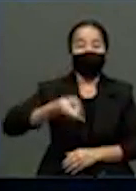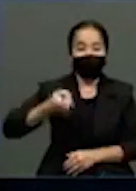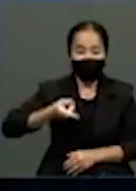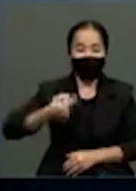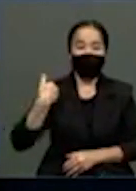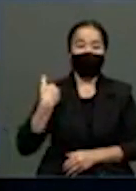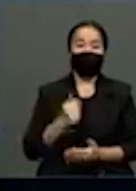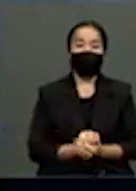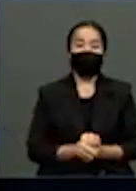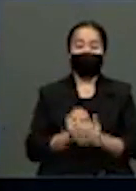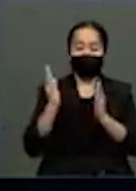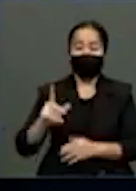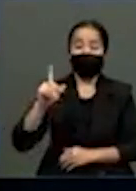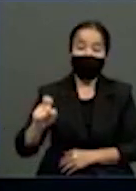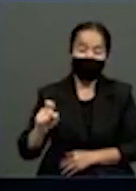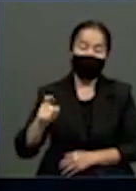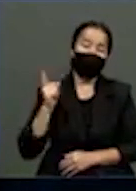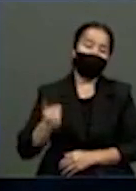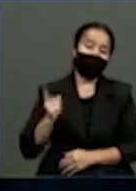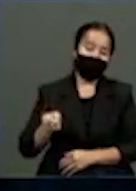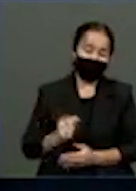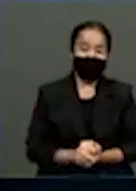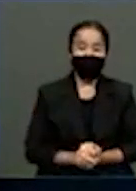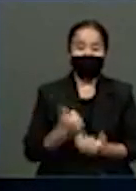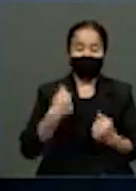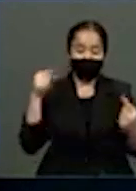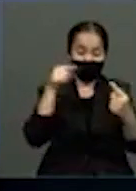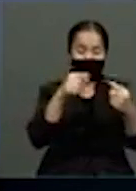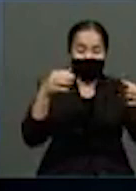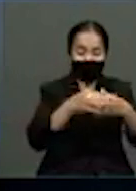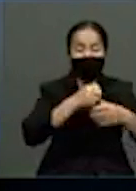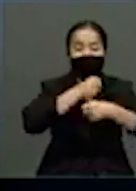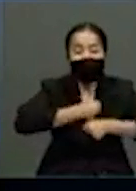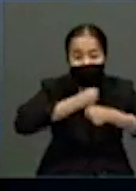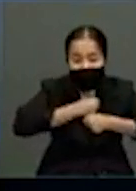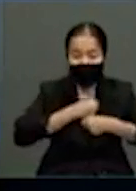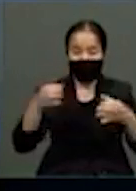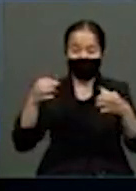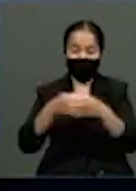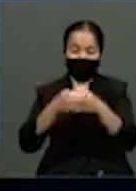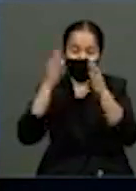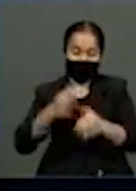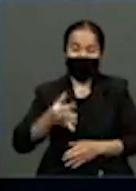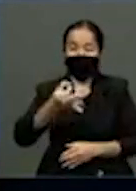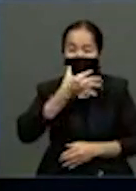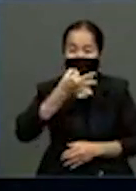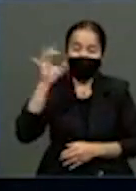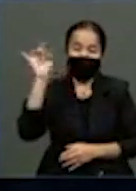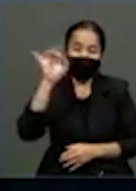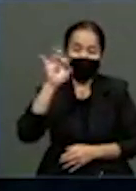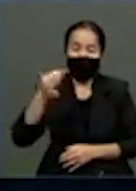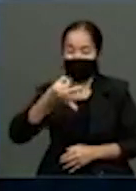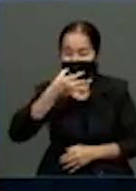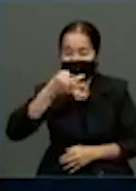2หลักมาตลอดและโดยเฉพาะต้องไปดูที่กลุ่มผู้สูงอายุและผู้ป่วยเรื้อรังซึ่งตรงนี้ก็ถึงได้มี